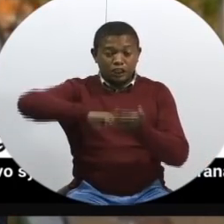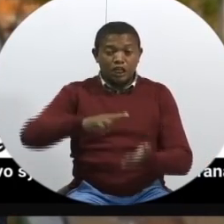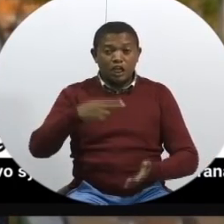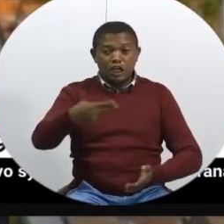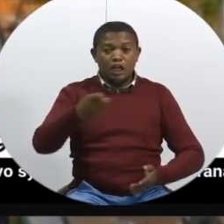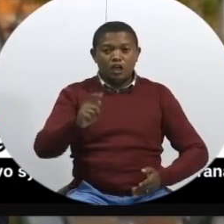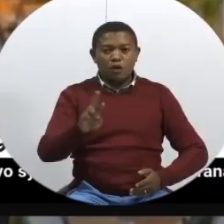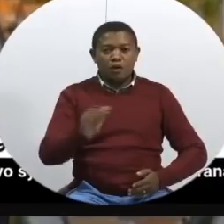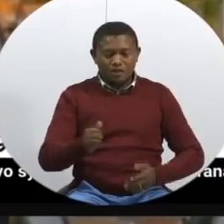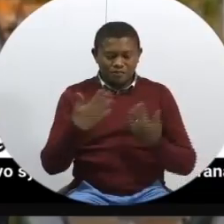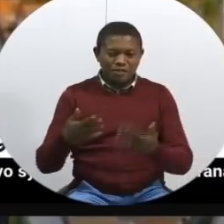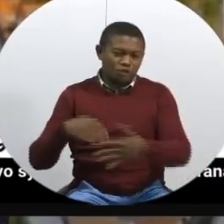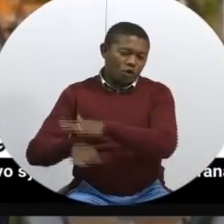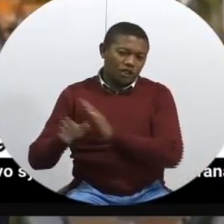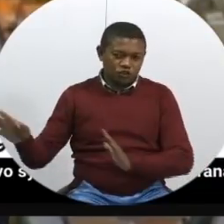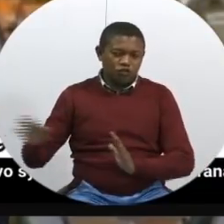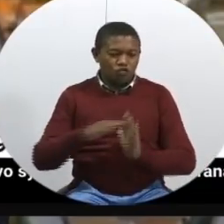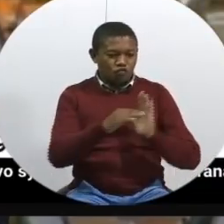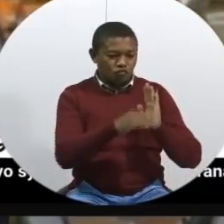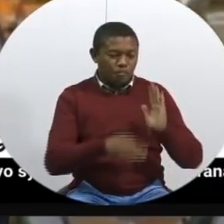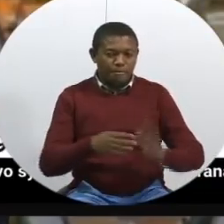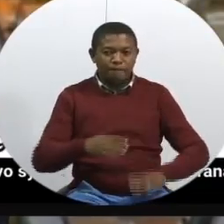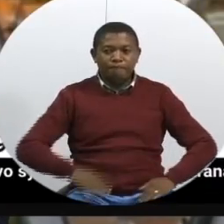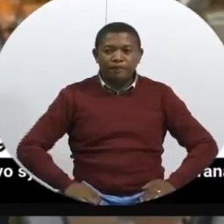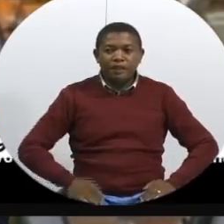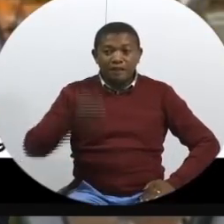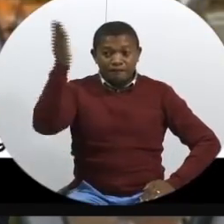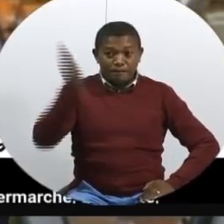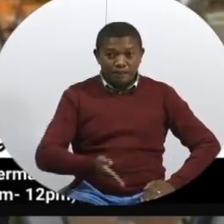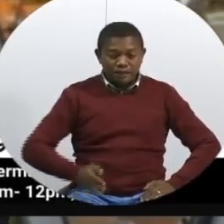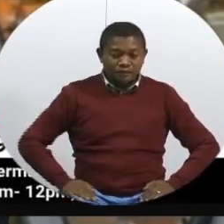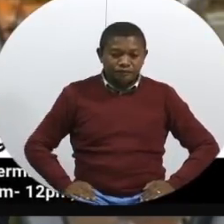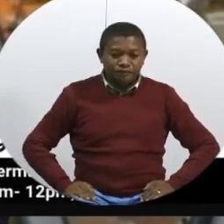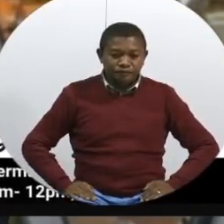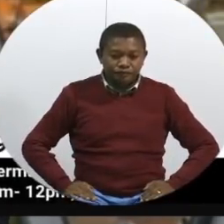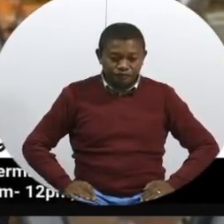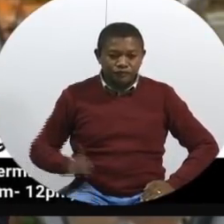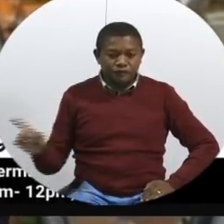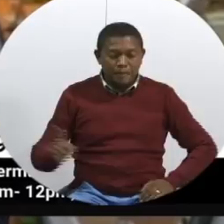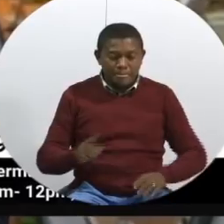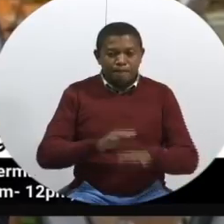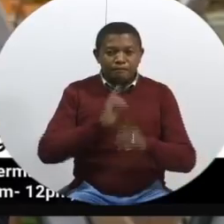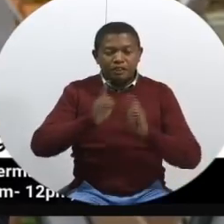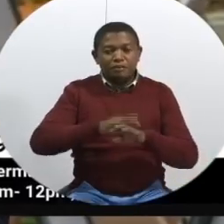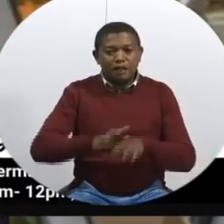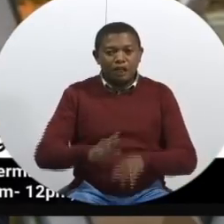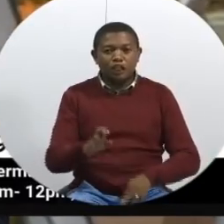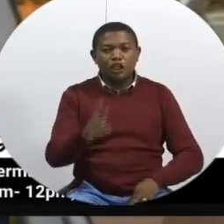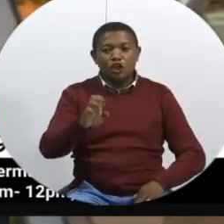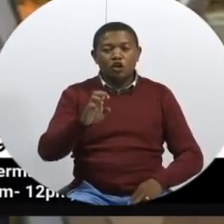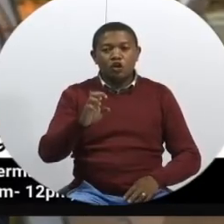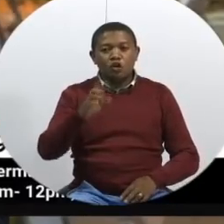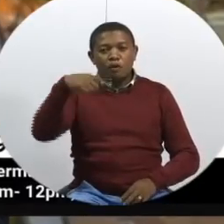an napetraka tamin'izany. Anisan'izany ohatra dia ny hoe ny report ny